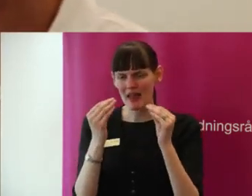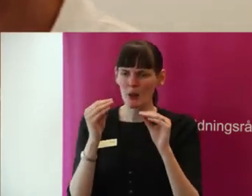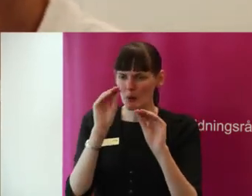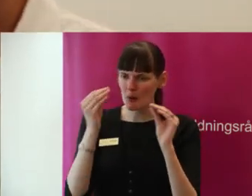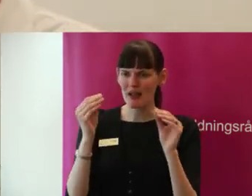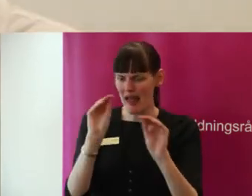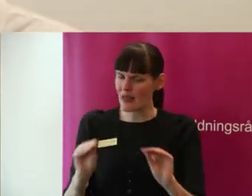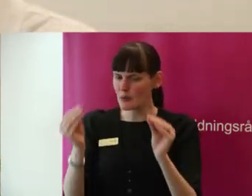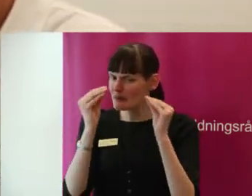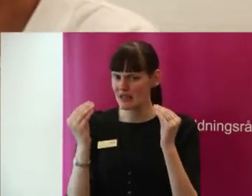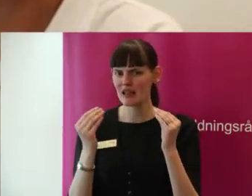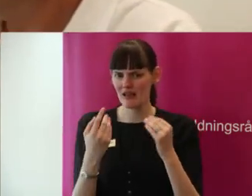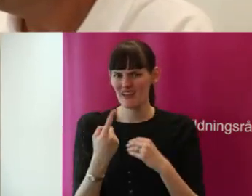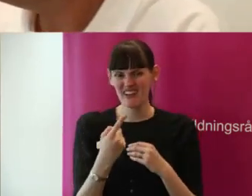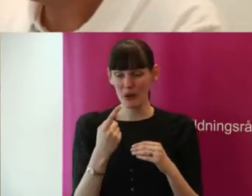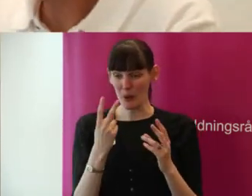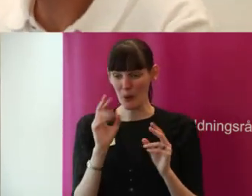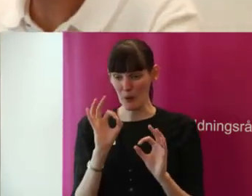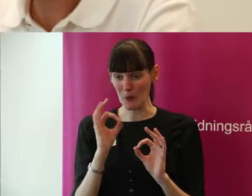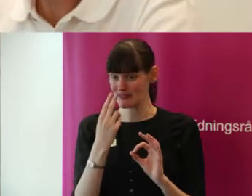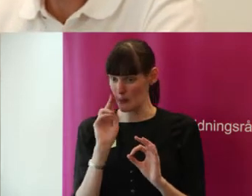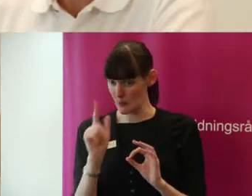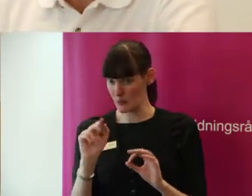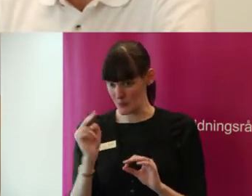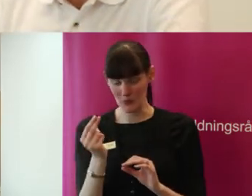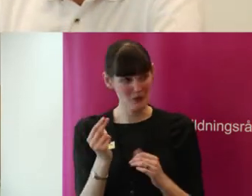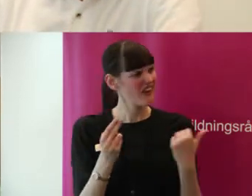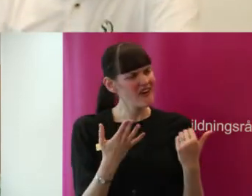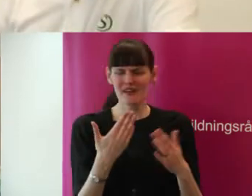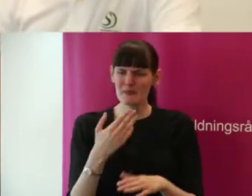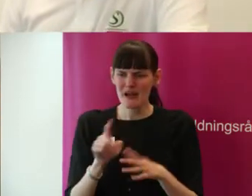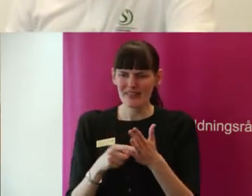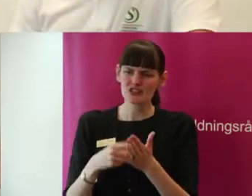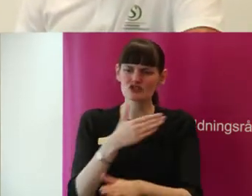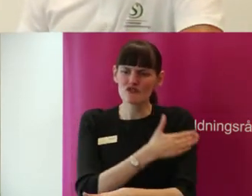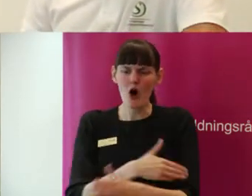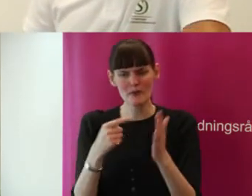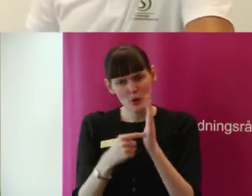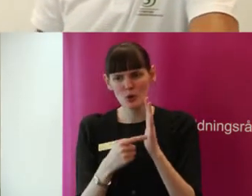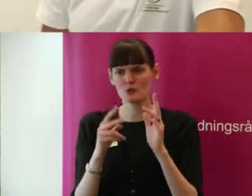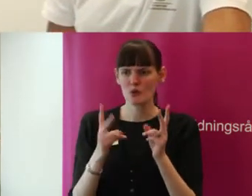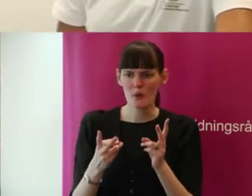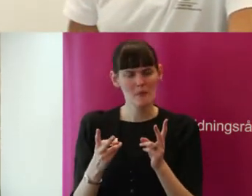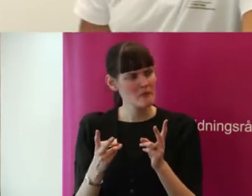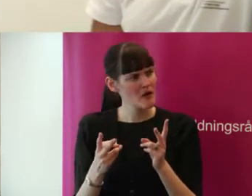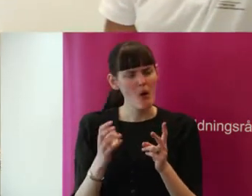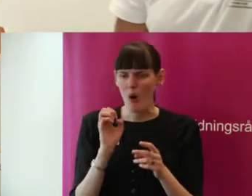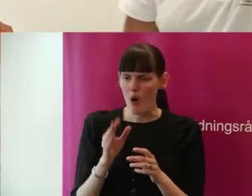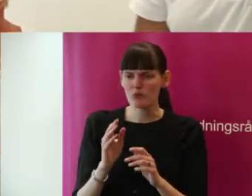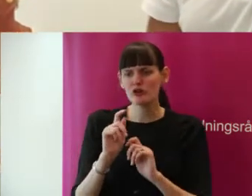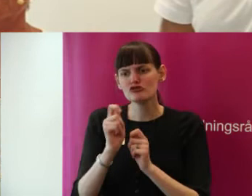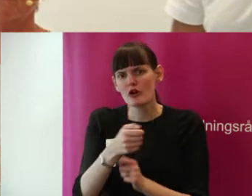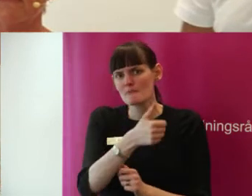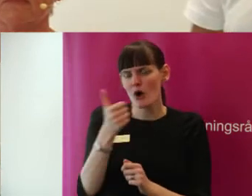Som den ser ut nu? En svag punkt. Alltså att om man, jag tyckte du sa att om man söker bara